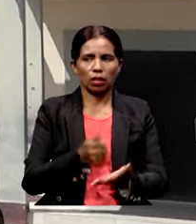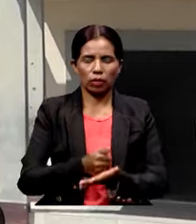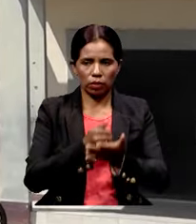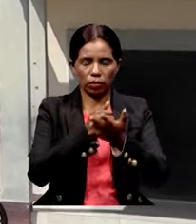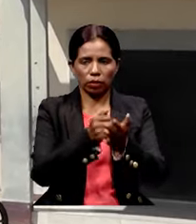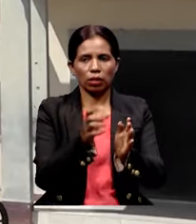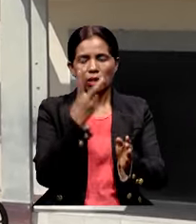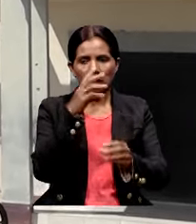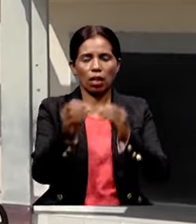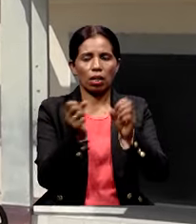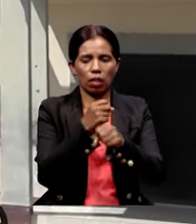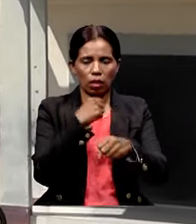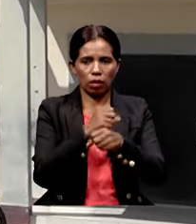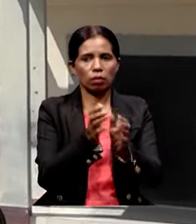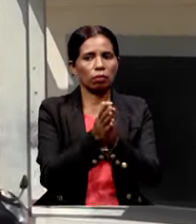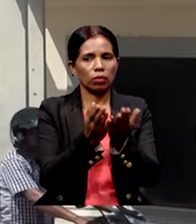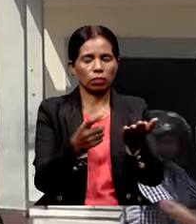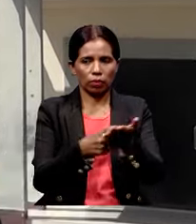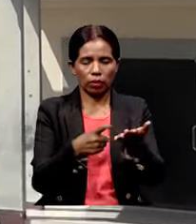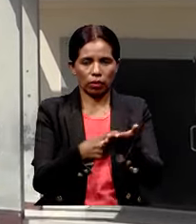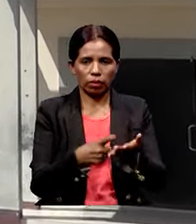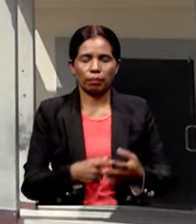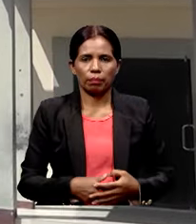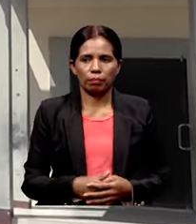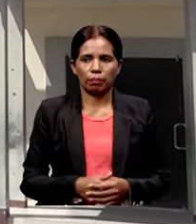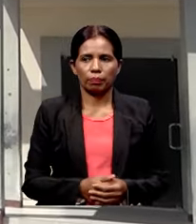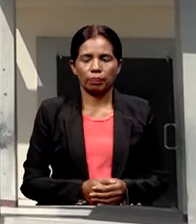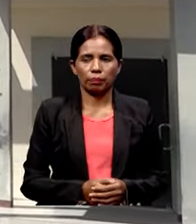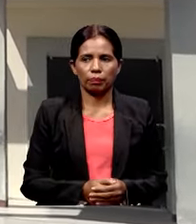trata kaderneta pasaporte. Maritu da Costa, Emerenciana Martins, GMN.